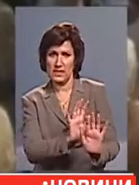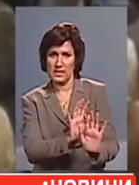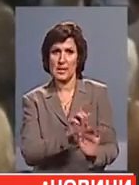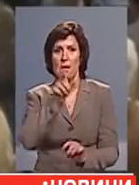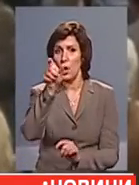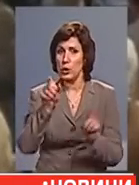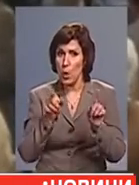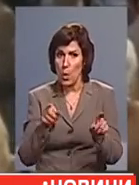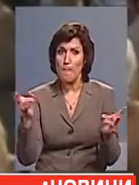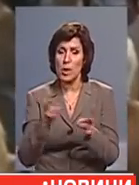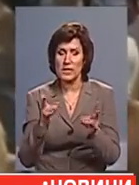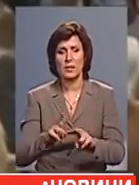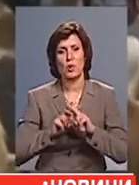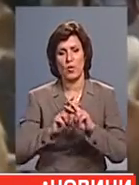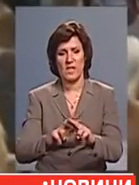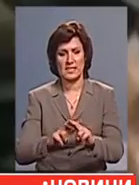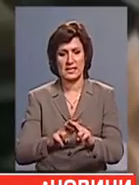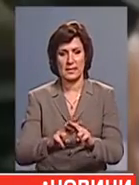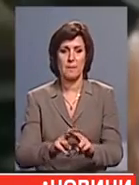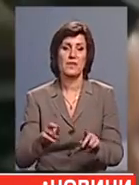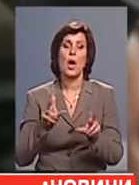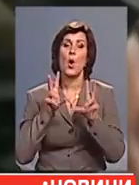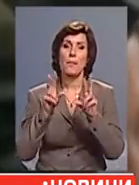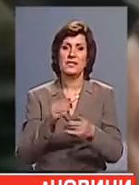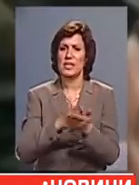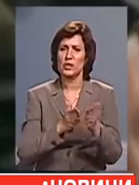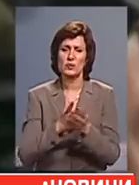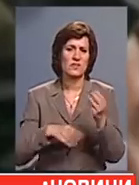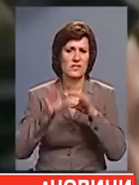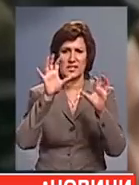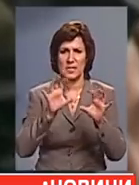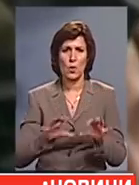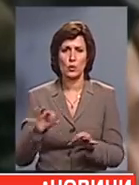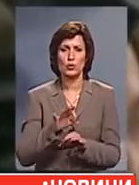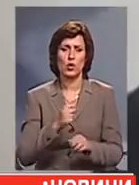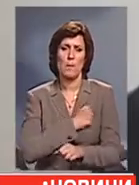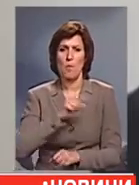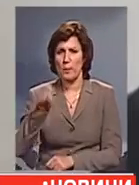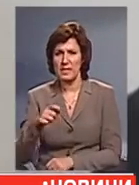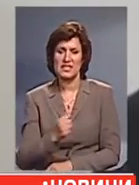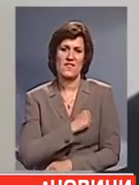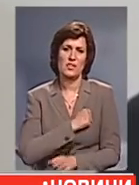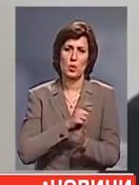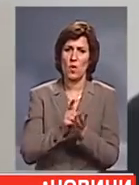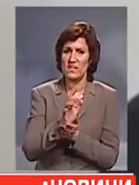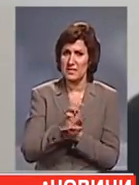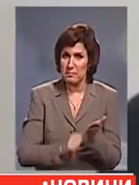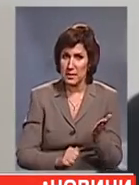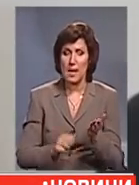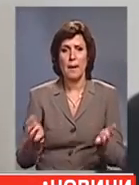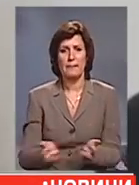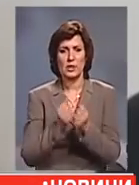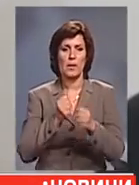мовляв, його потрібно ув'язнити. Також обіцяють скасувати всі закони щодо мобілізації, військовий збір. Натомість